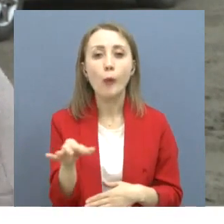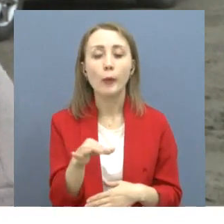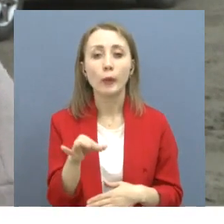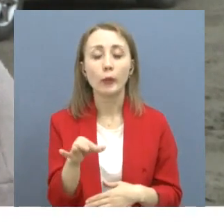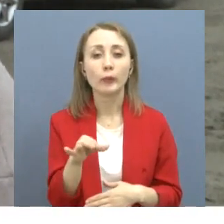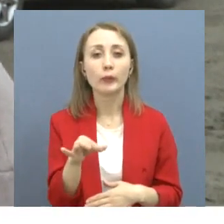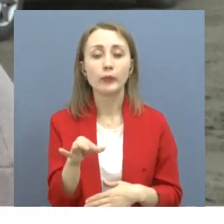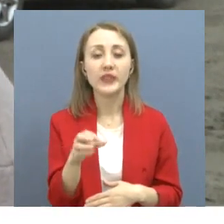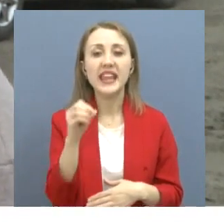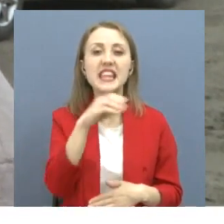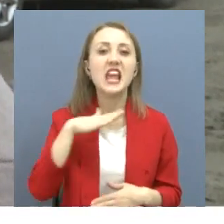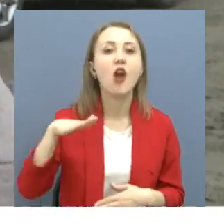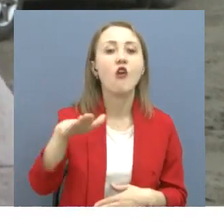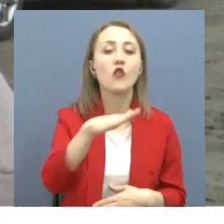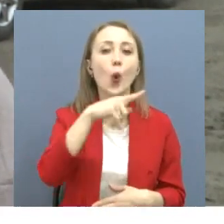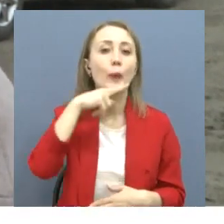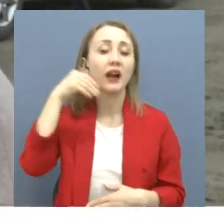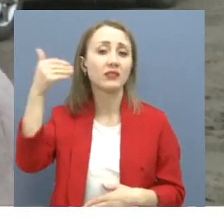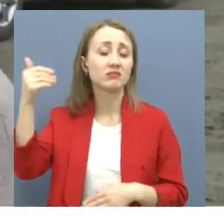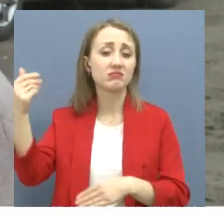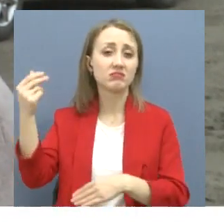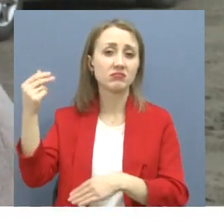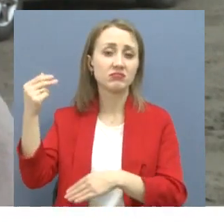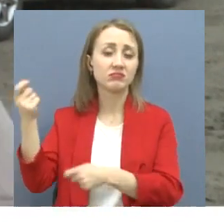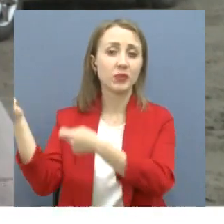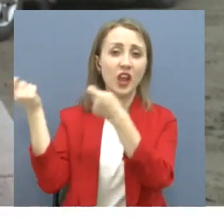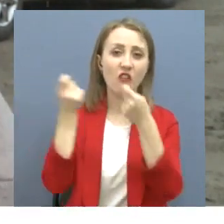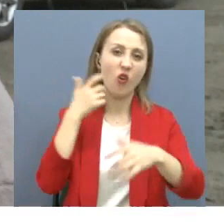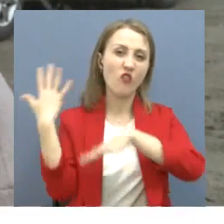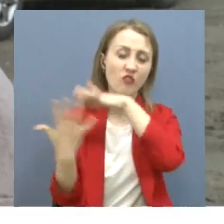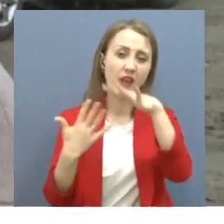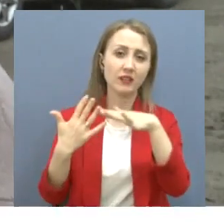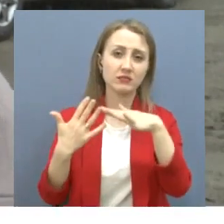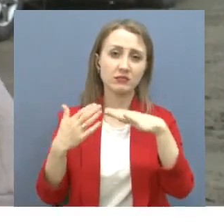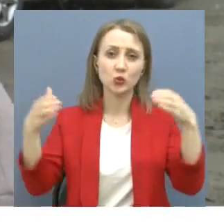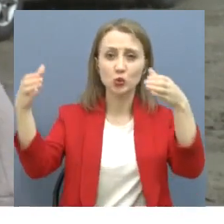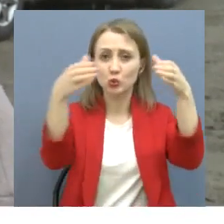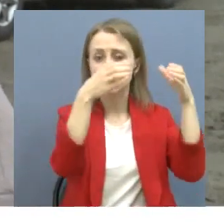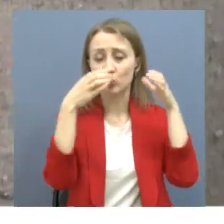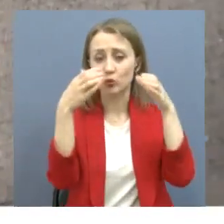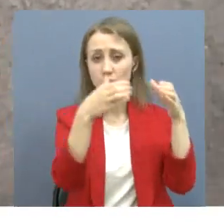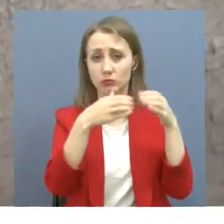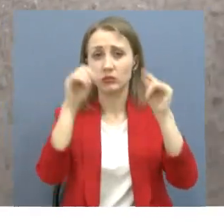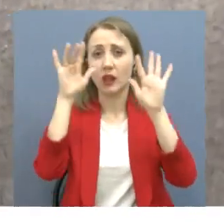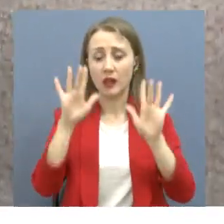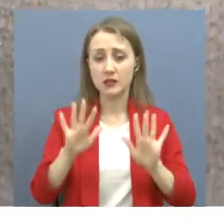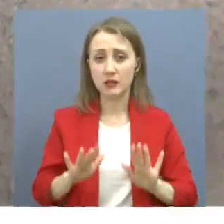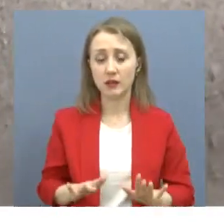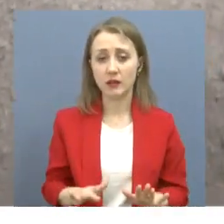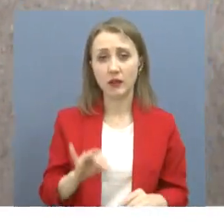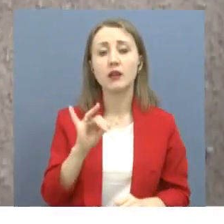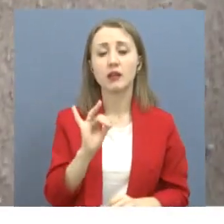антициклон с европейской части России, который привел с собой, вот, как мы видим, опять-таки осадки